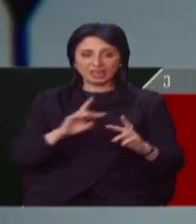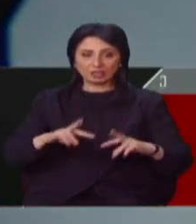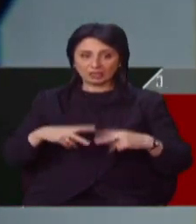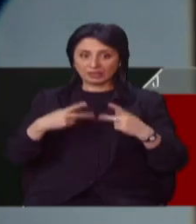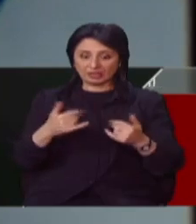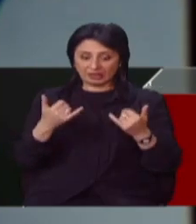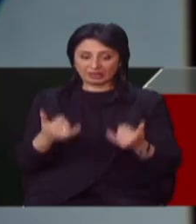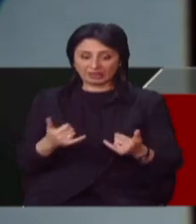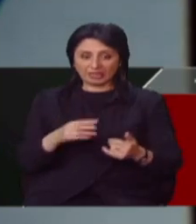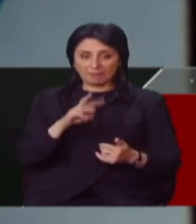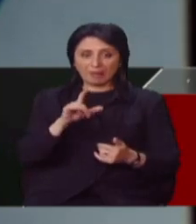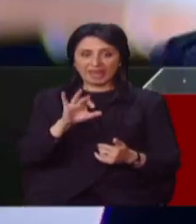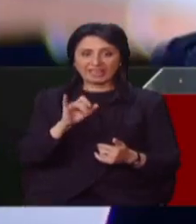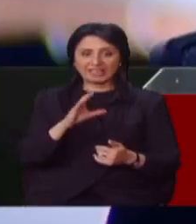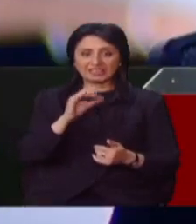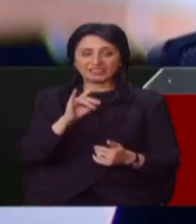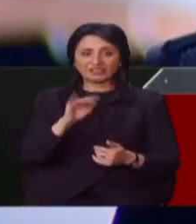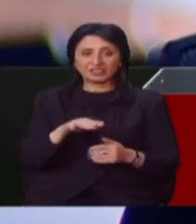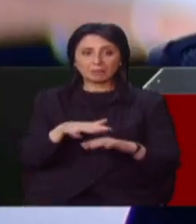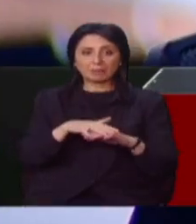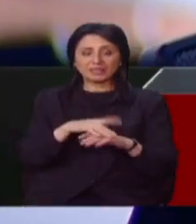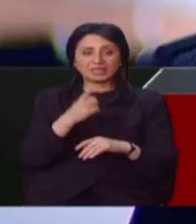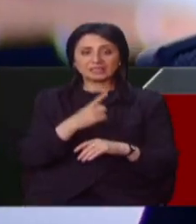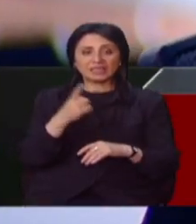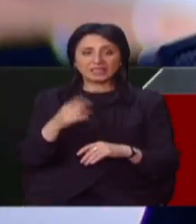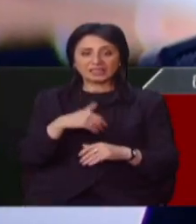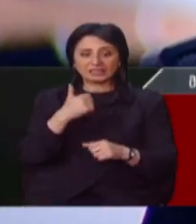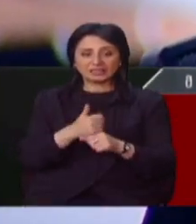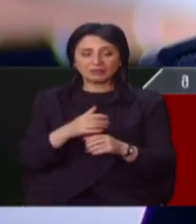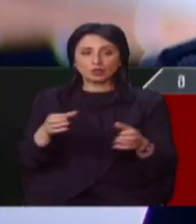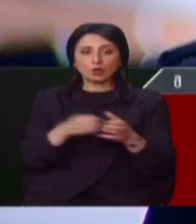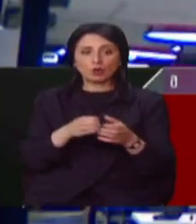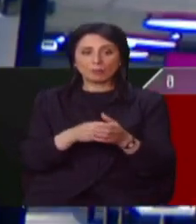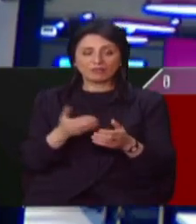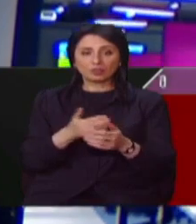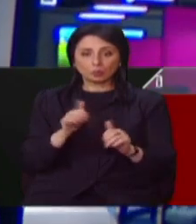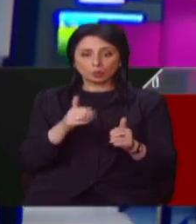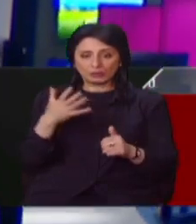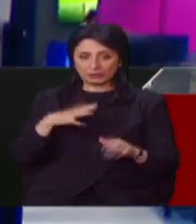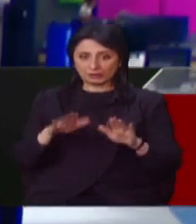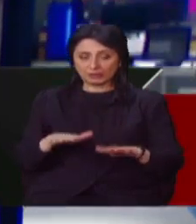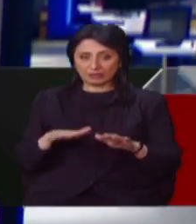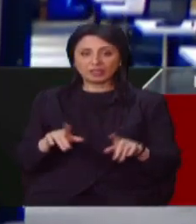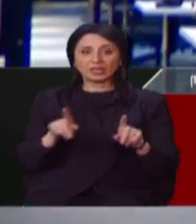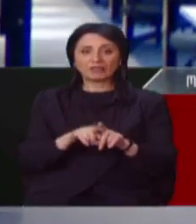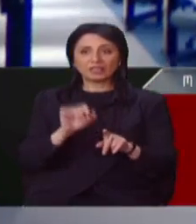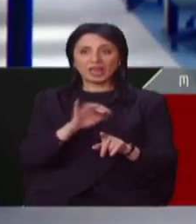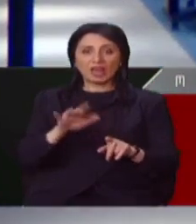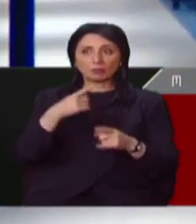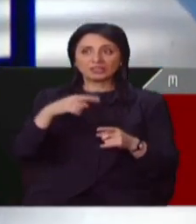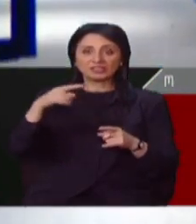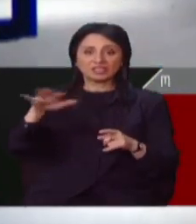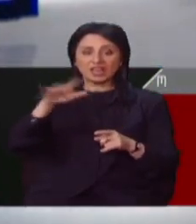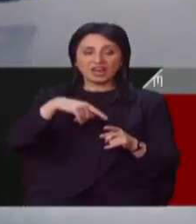იქცა. დღეს კი Making Science Swift-ი ბაზარზე ერთ-ერთი წამყვანი კომპანიაა, რომელიც როგორც საქართველოში, ასევე ევროპის